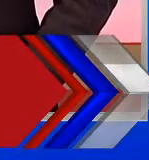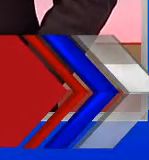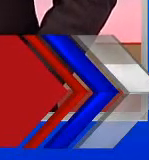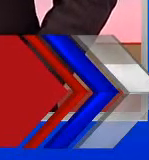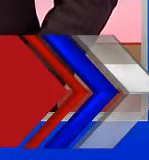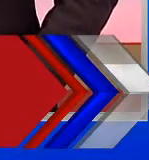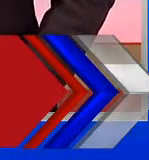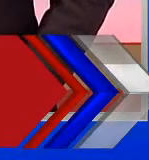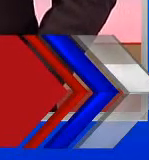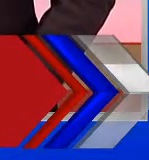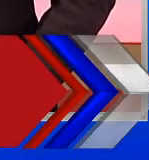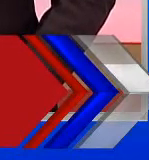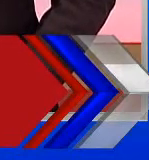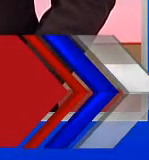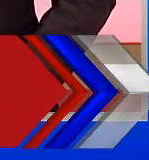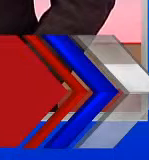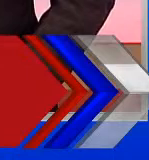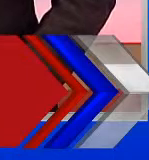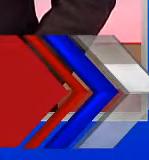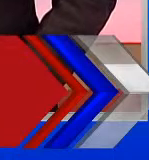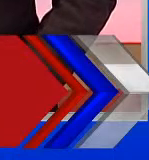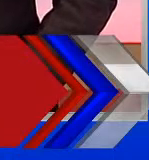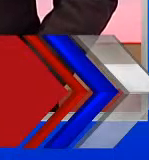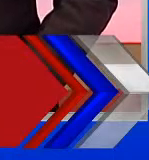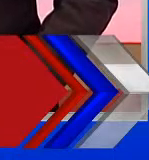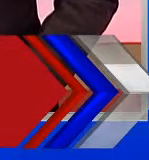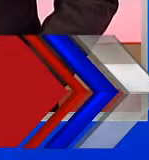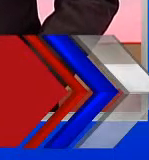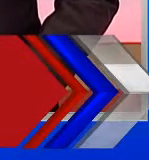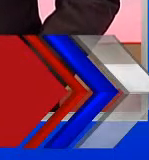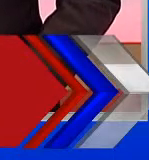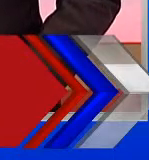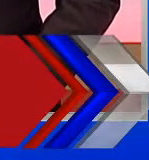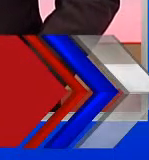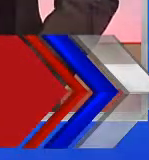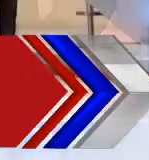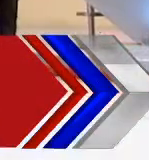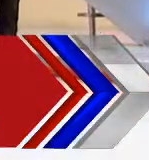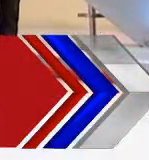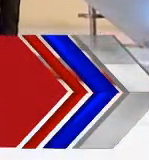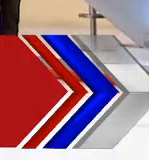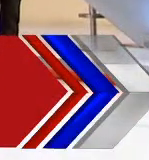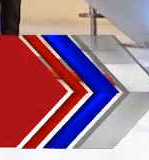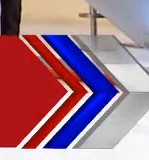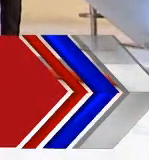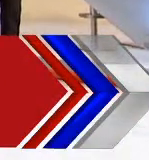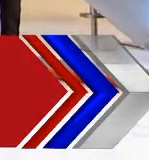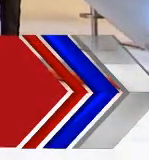po si Ivan Mayrina. At dahil di natutulog ang balita, nakatutok kami 24 oras.